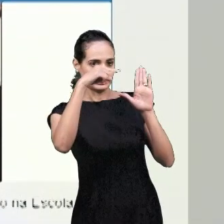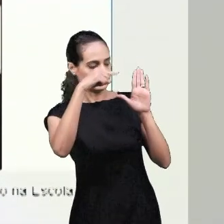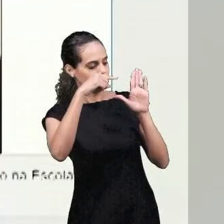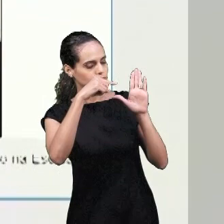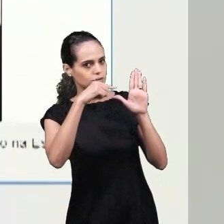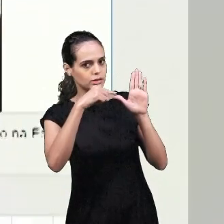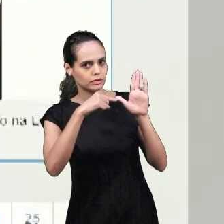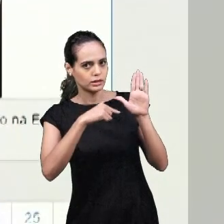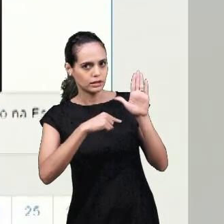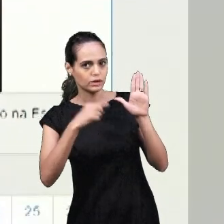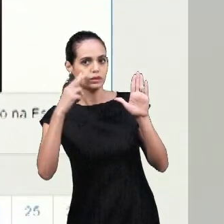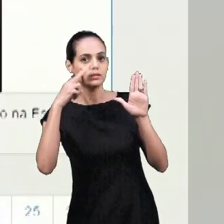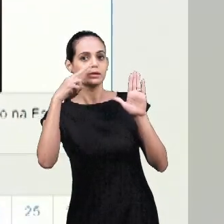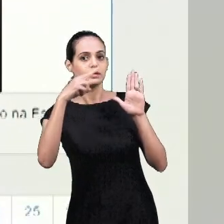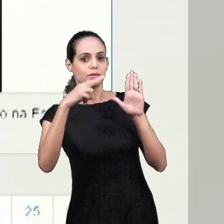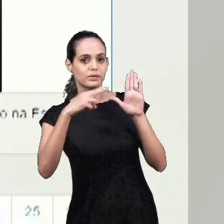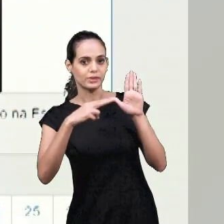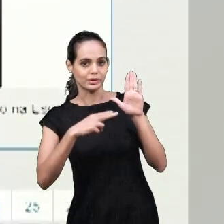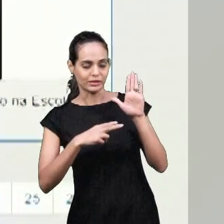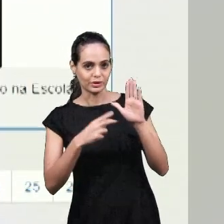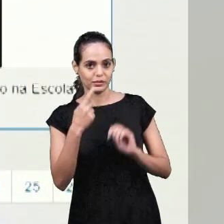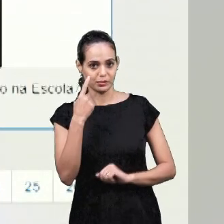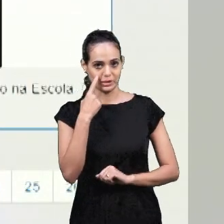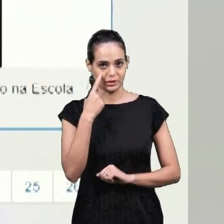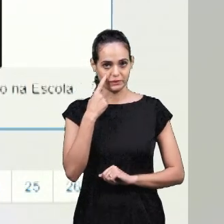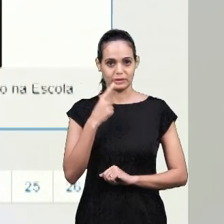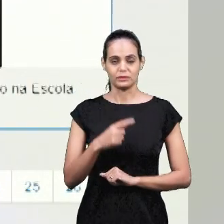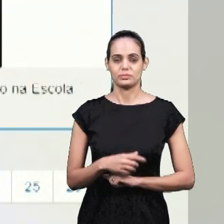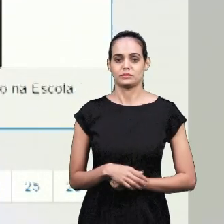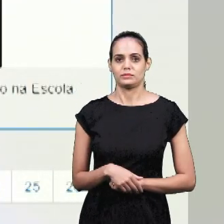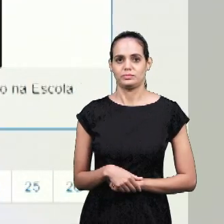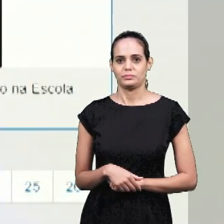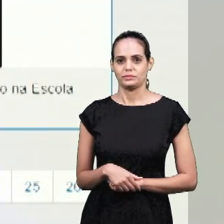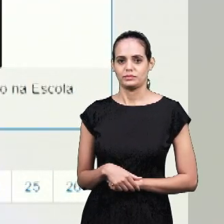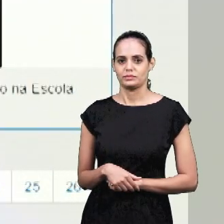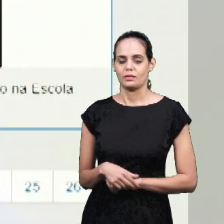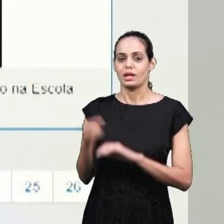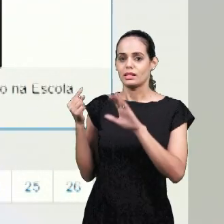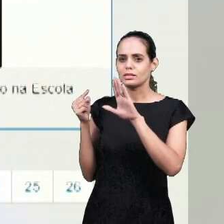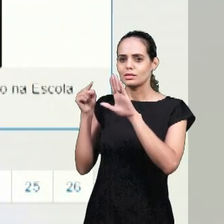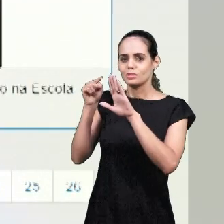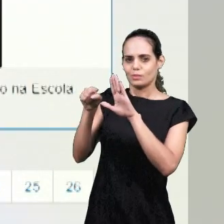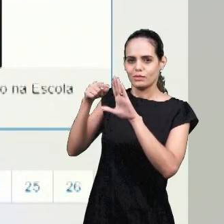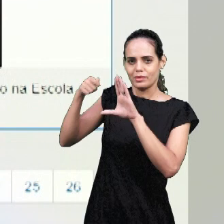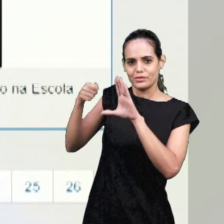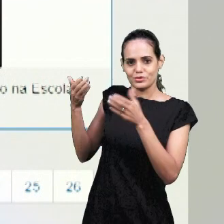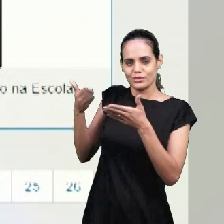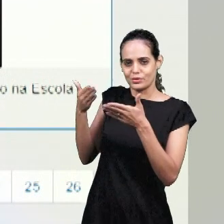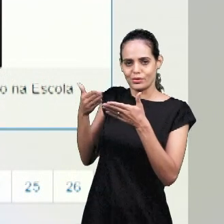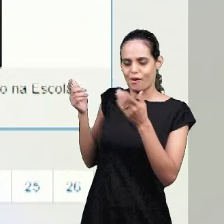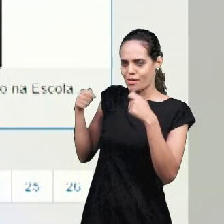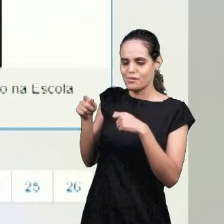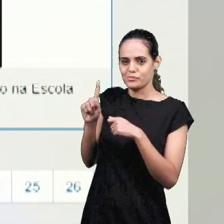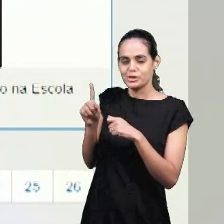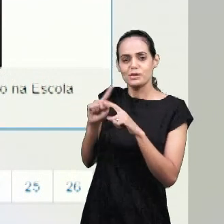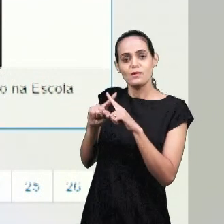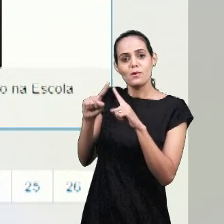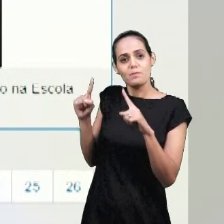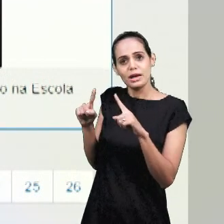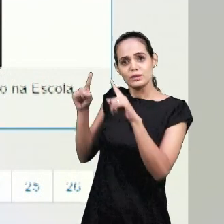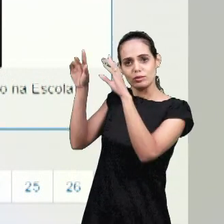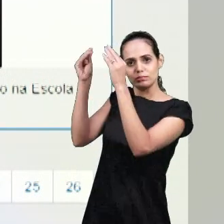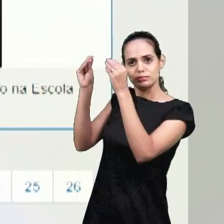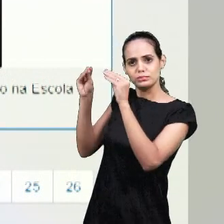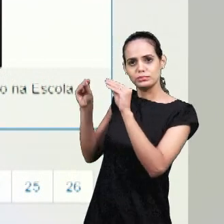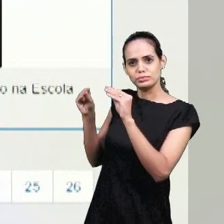possible. Alors, on va voir. Donc, on ne peut pas jouer maintenant. Vous voyez, les vidéos sont